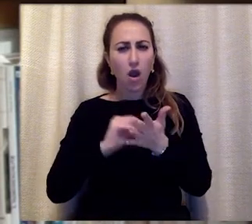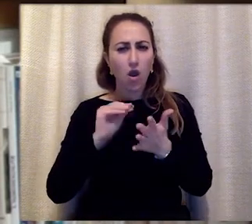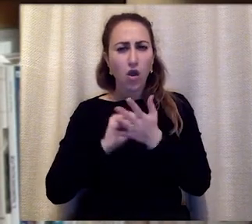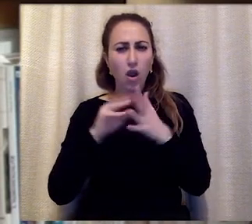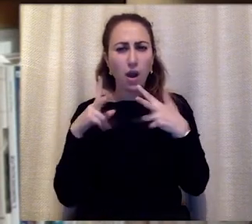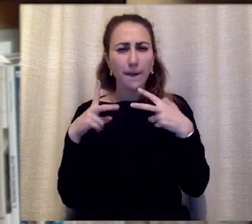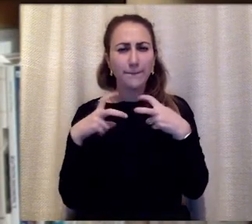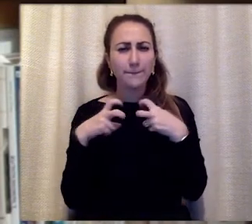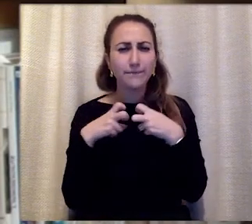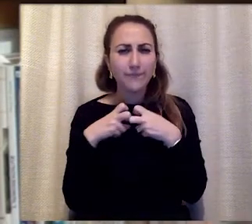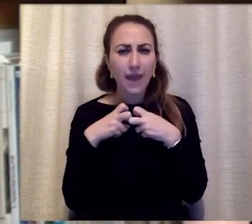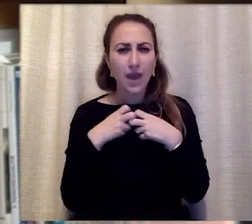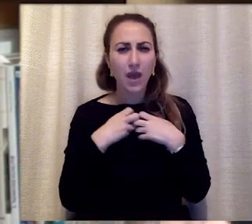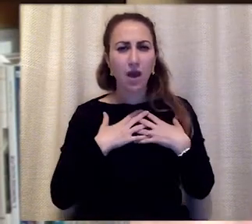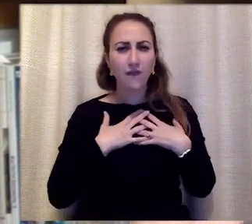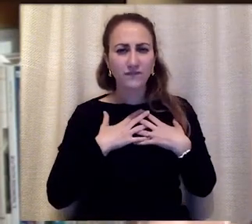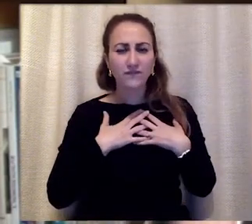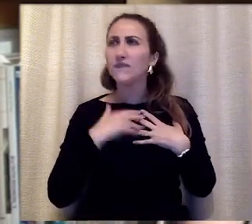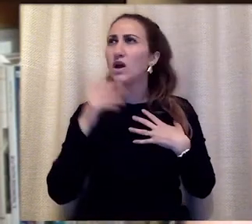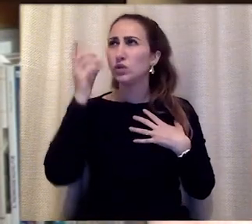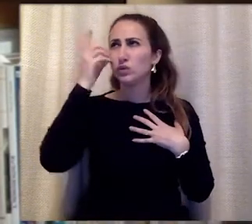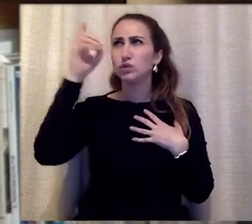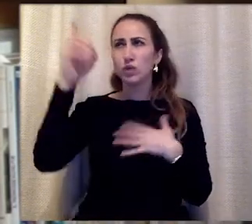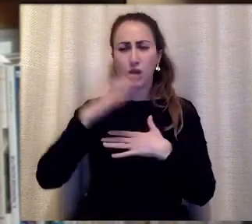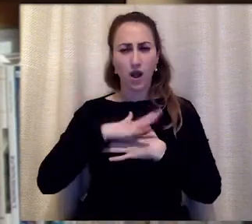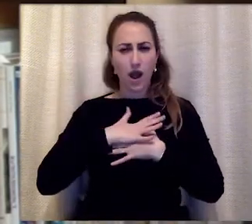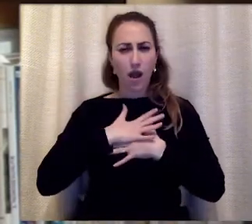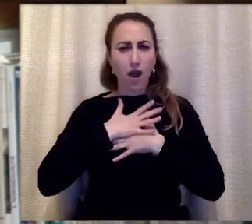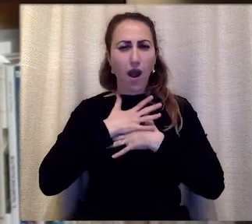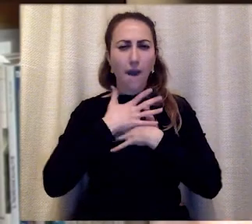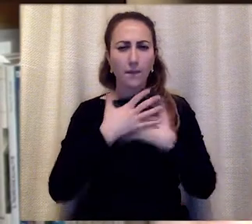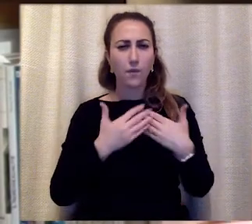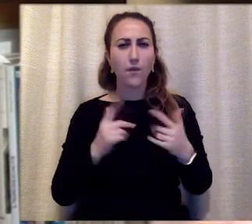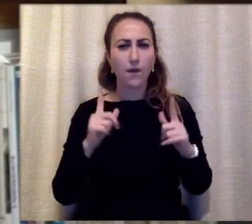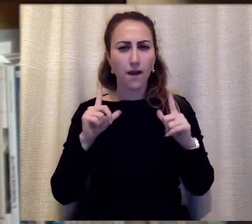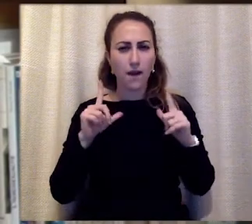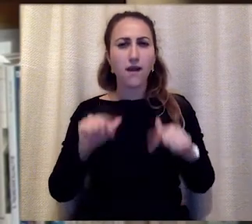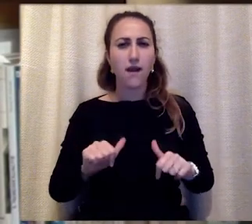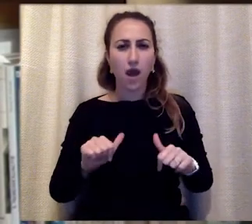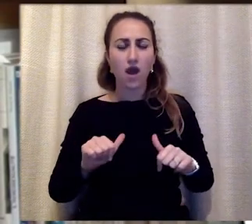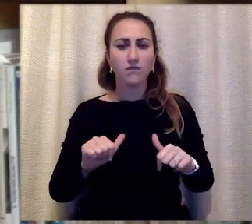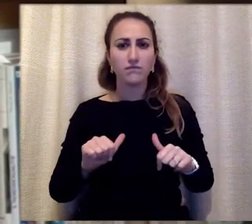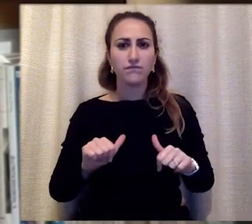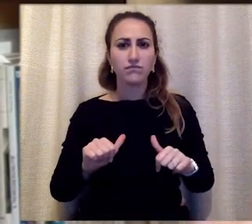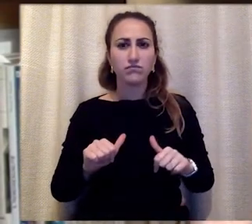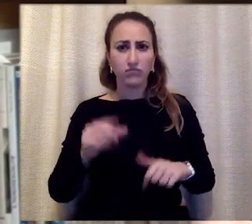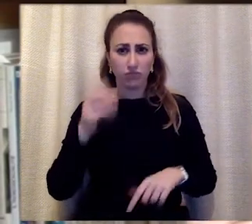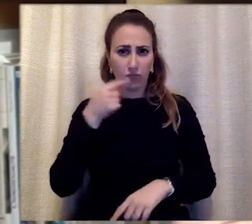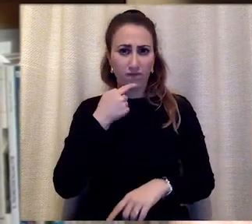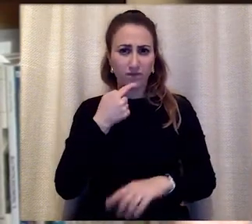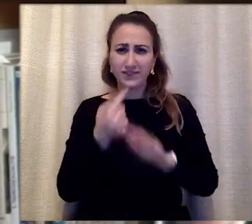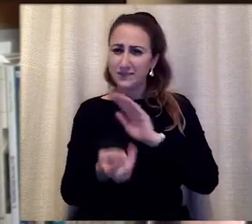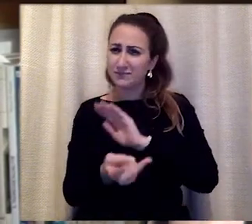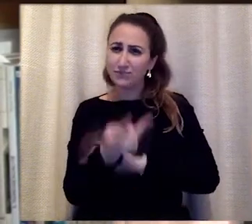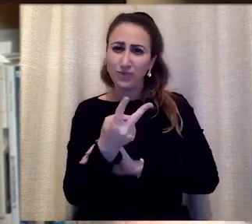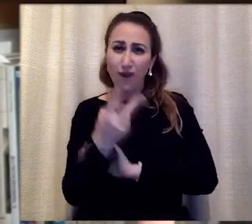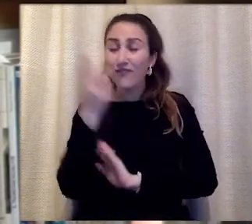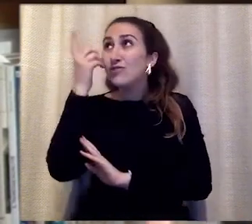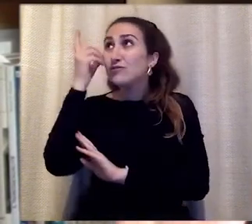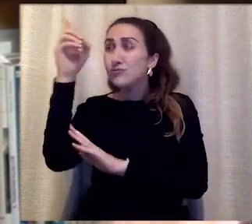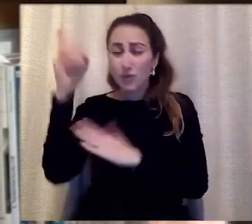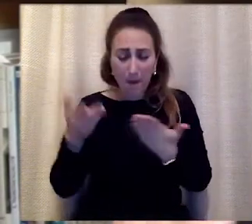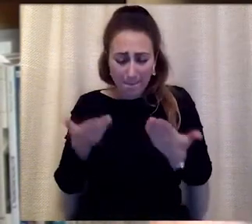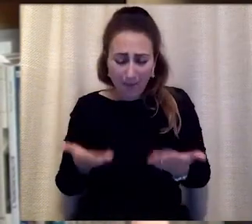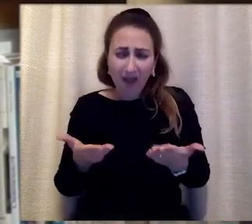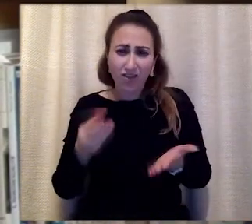de jugement. Dieu opère encore de grandes choses. Dieu vient et veut démontrer